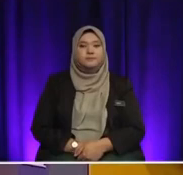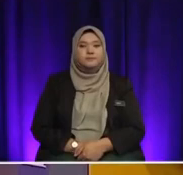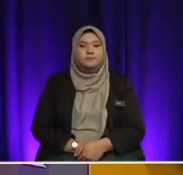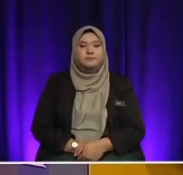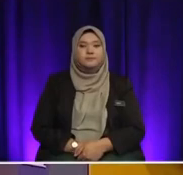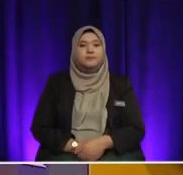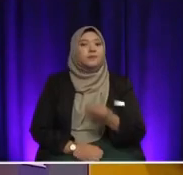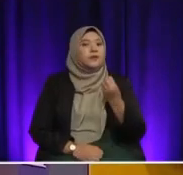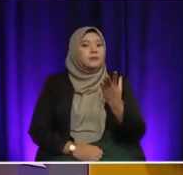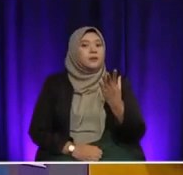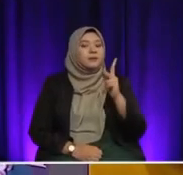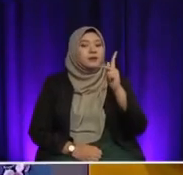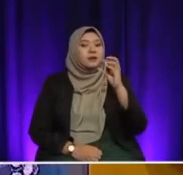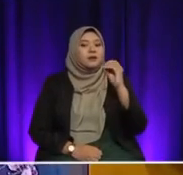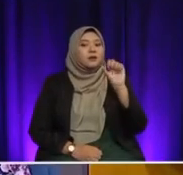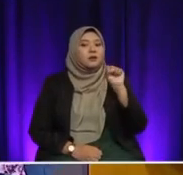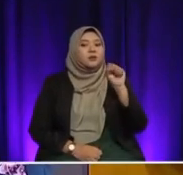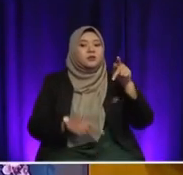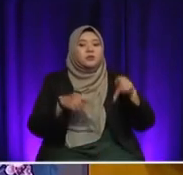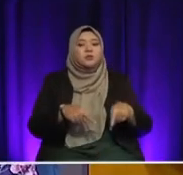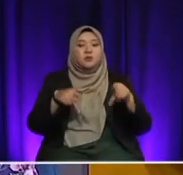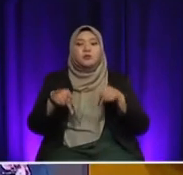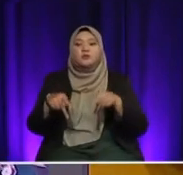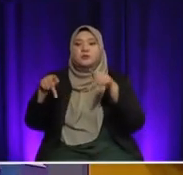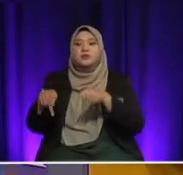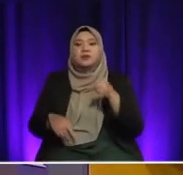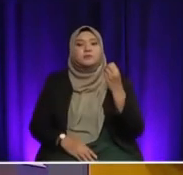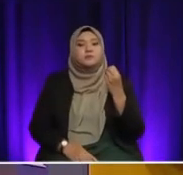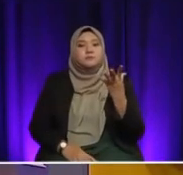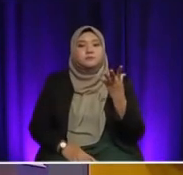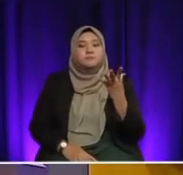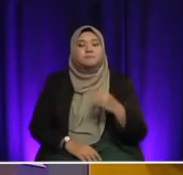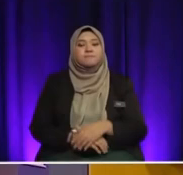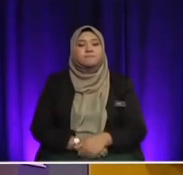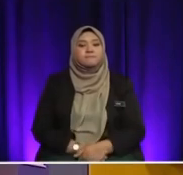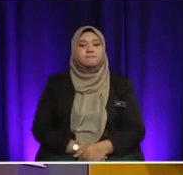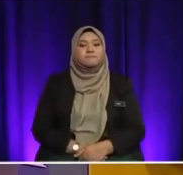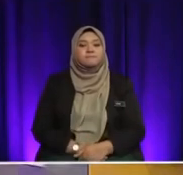saya dapatkan kos projek daripada Adawiyah? Silakan.